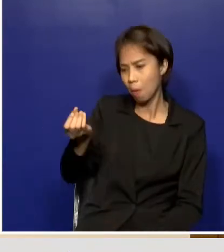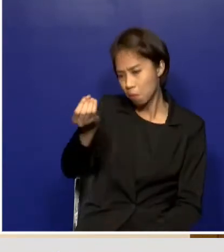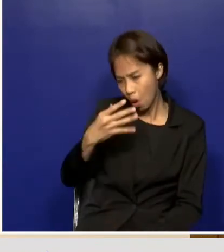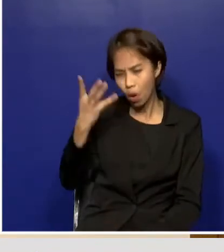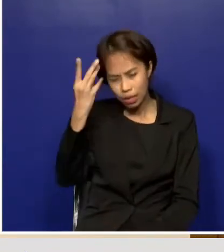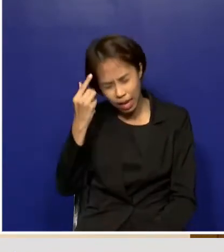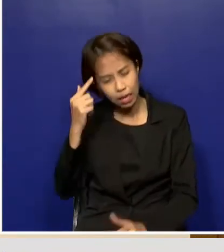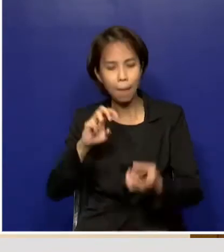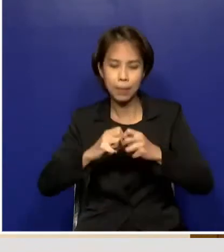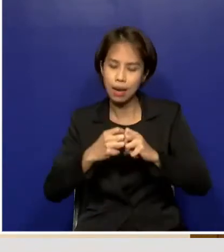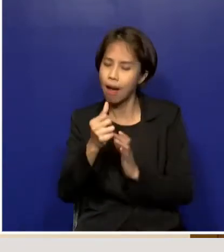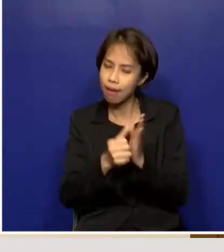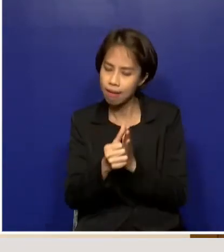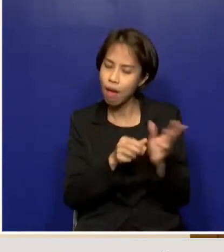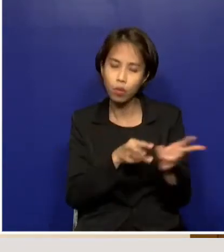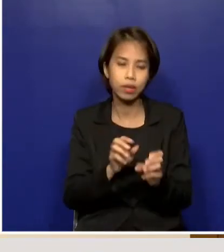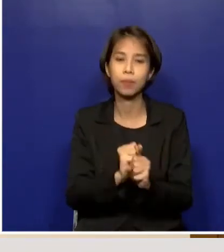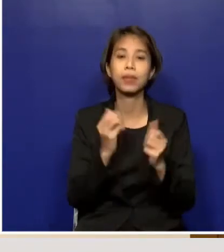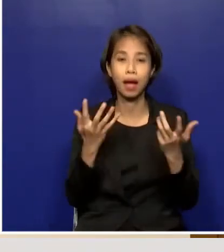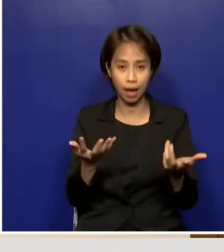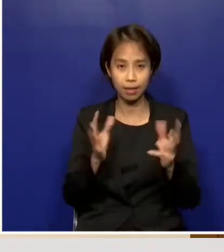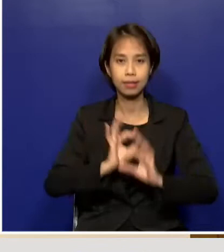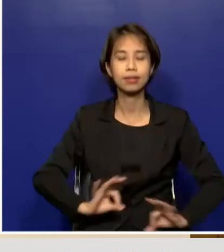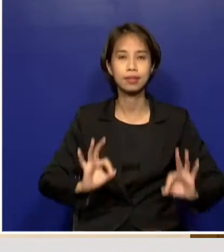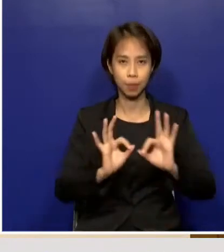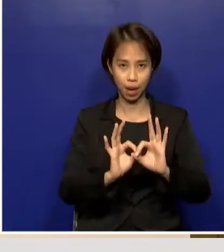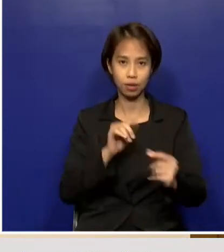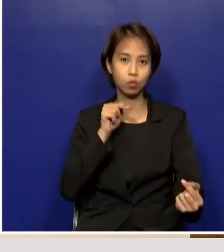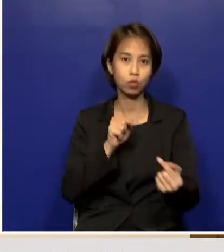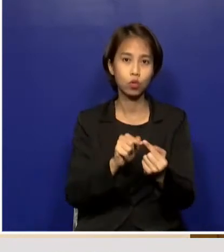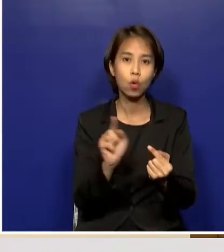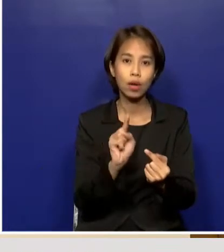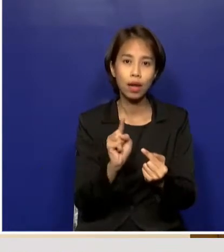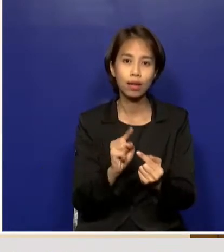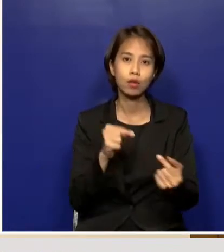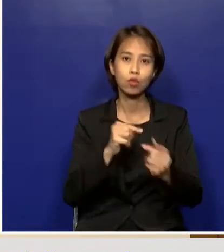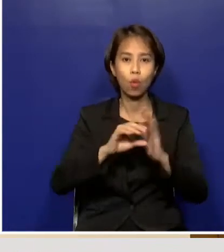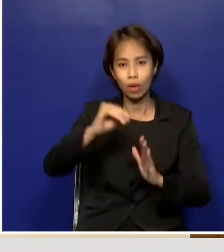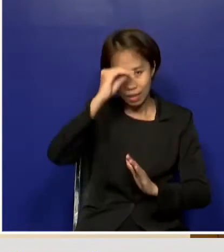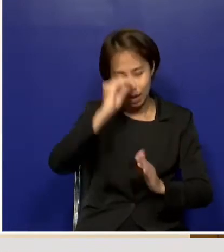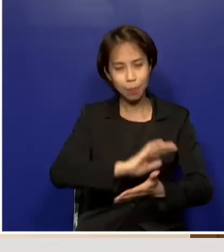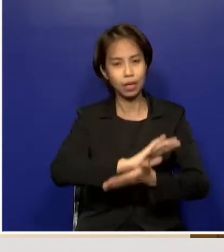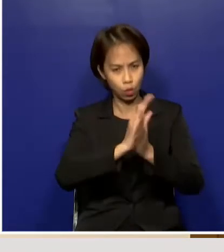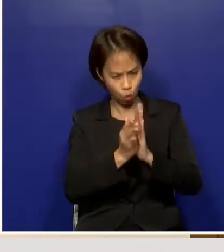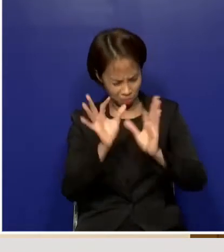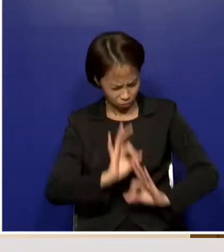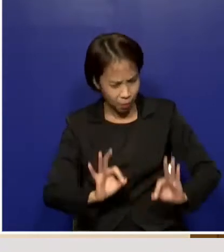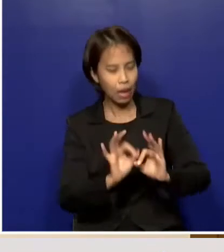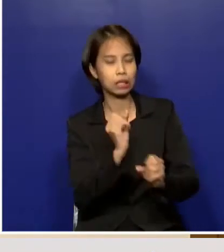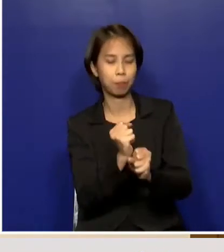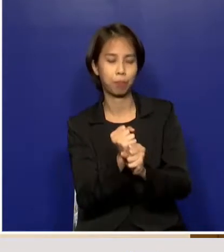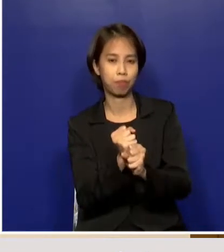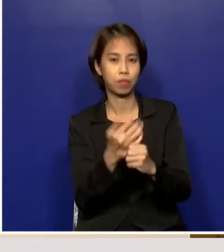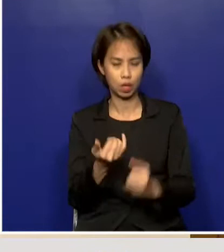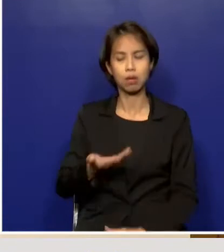adoถั้ ถาแก้ไหนและ กัอย่ไร สิ่ต้คญทสุดกคอทองการปัดบกศึษา มัเปนเหจำเป็นนะครับทุกท่าน